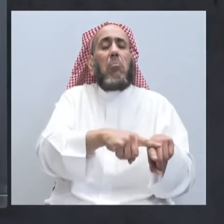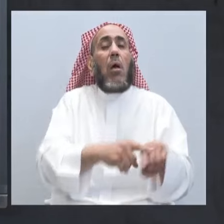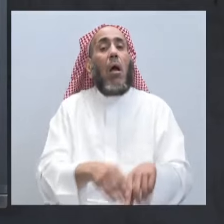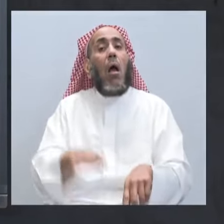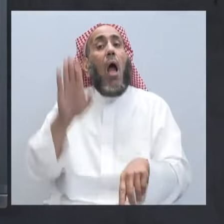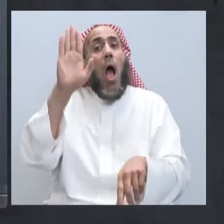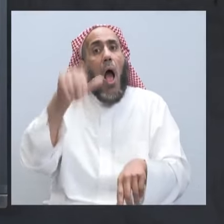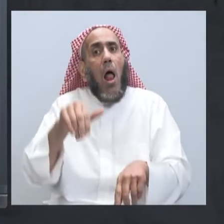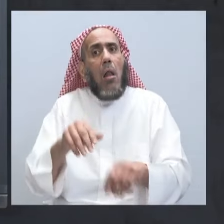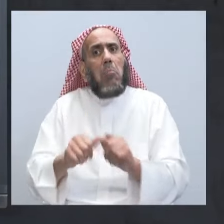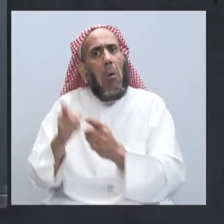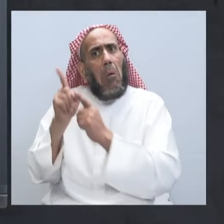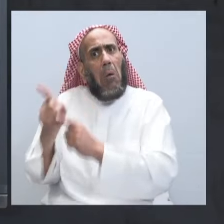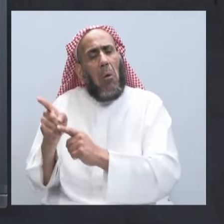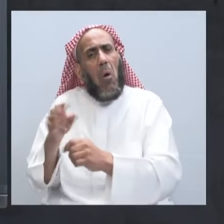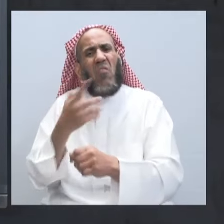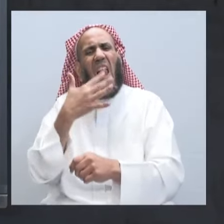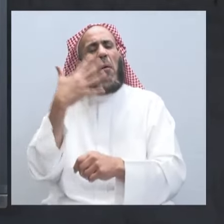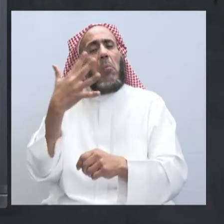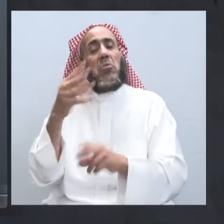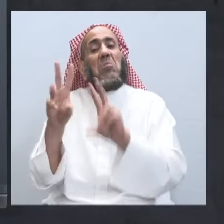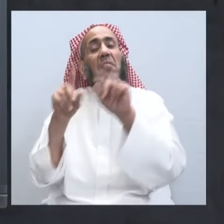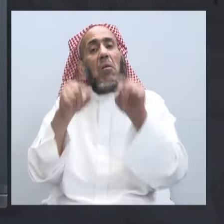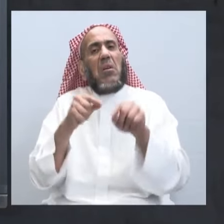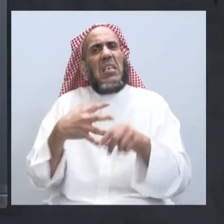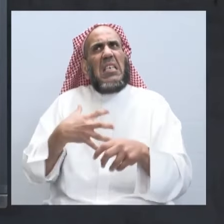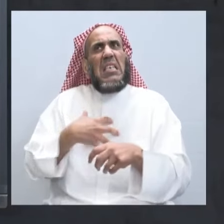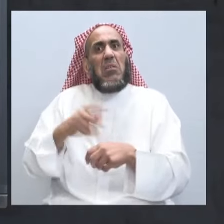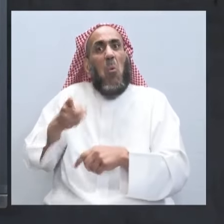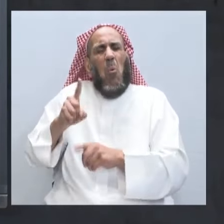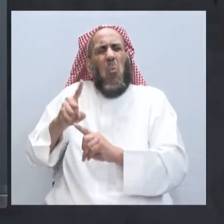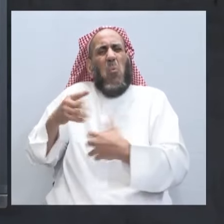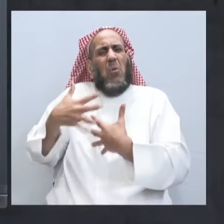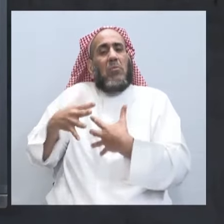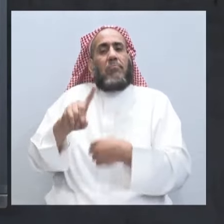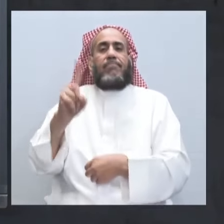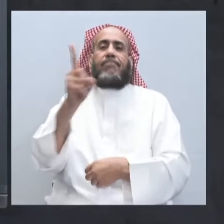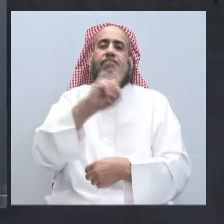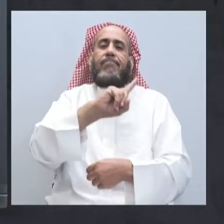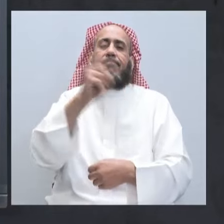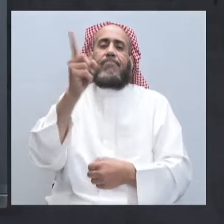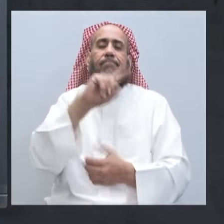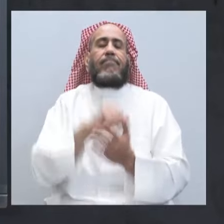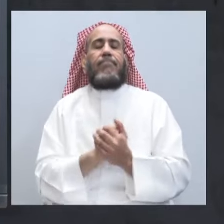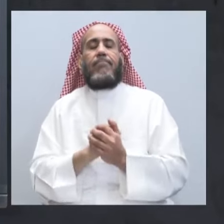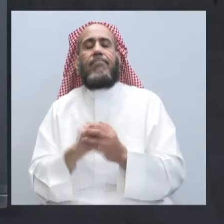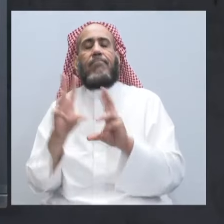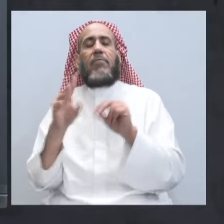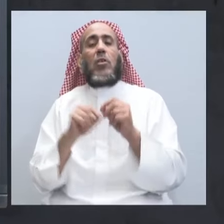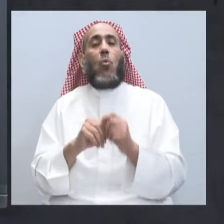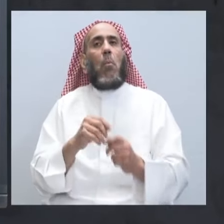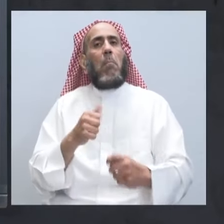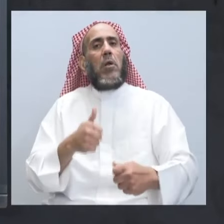هل يحق له انه في العام الخامس نفس اليوم يتشاءم من هذا اليوم لا قد يكون من